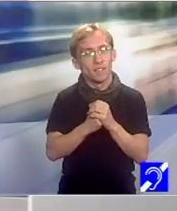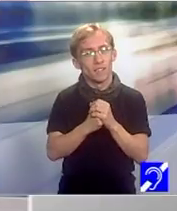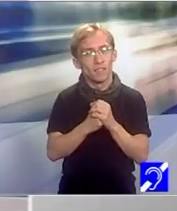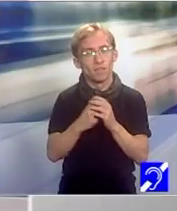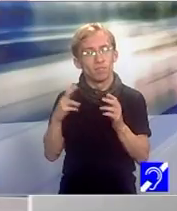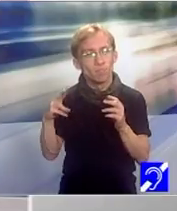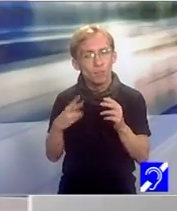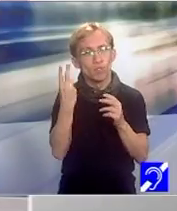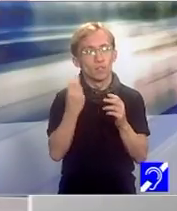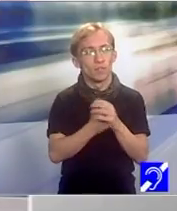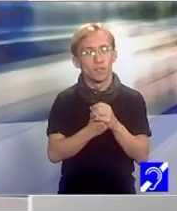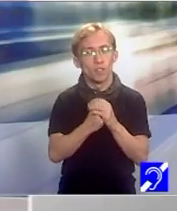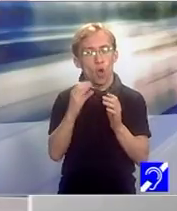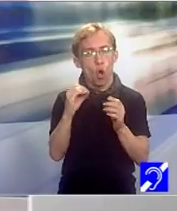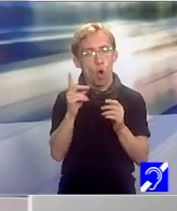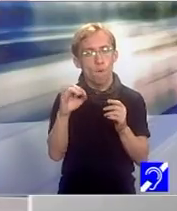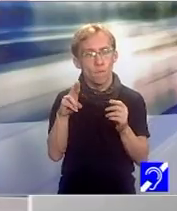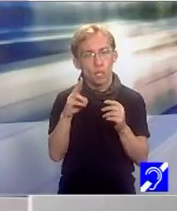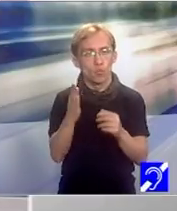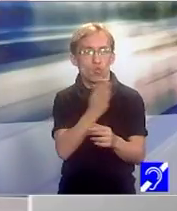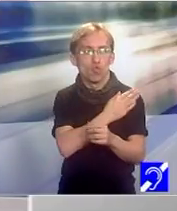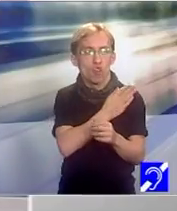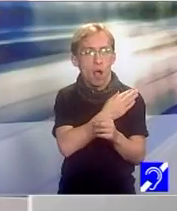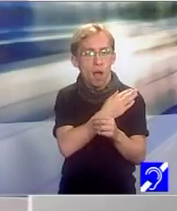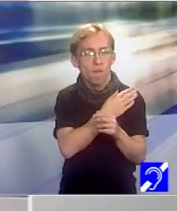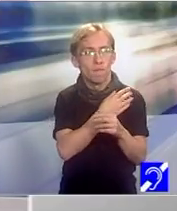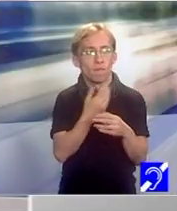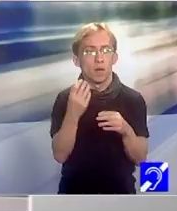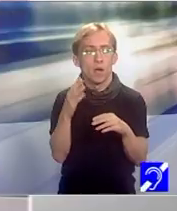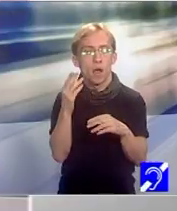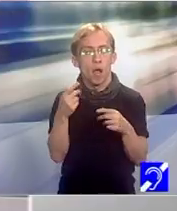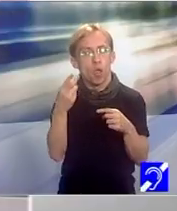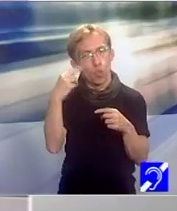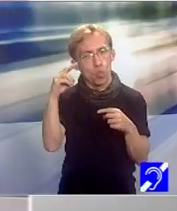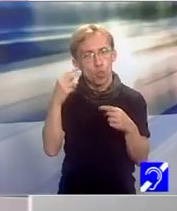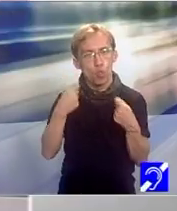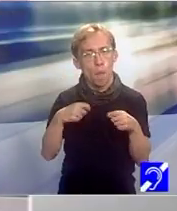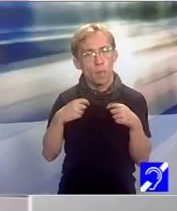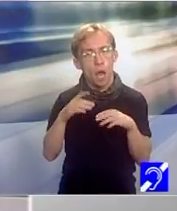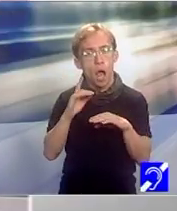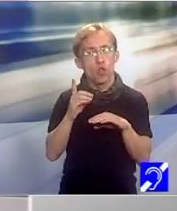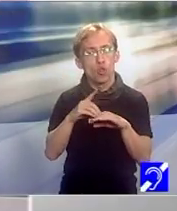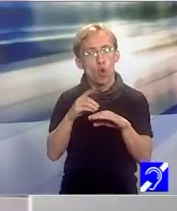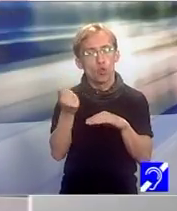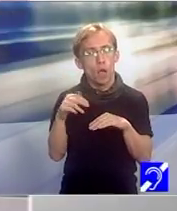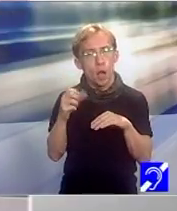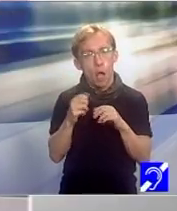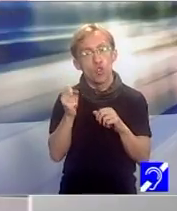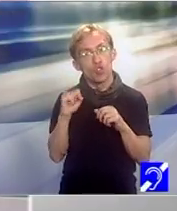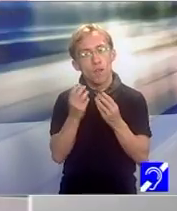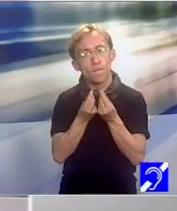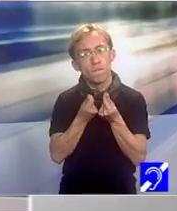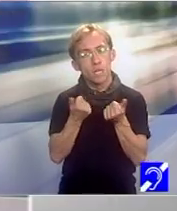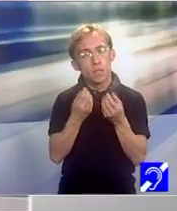genialul Ovidiu Limoncu, șefă de secție, doamna doctor Anca Coliță, și este vindecat,